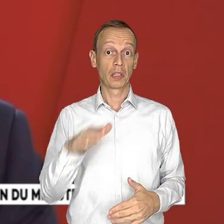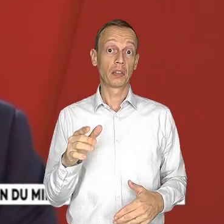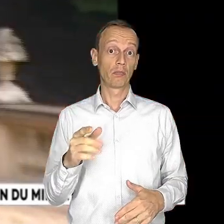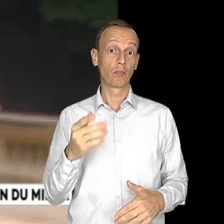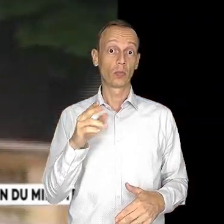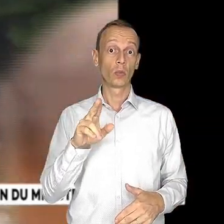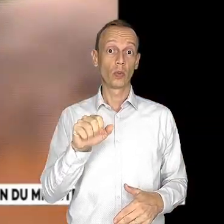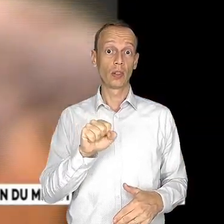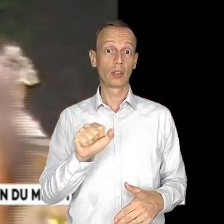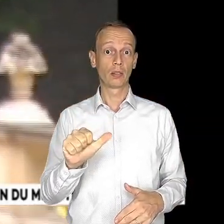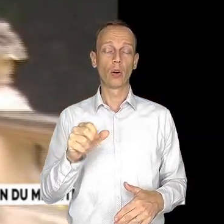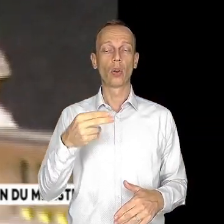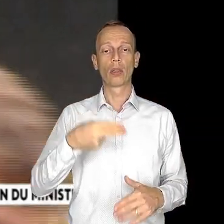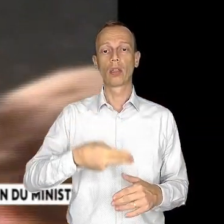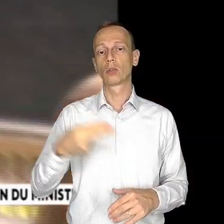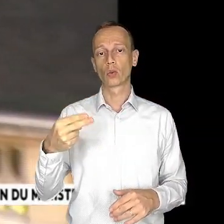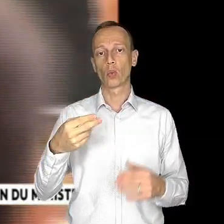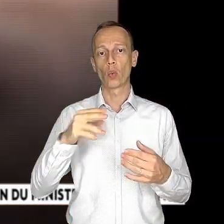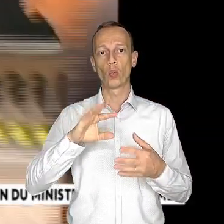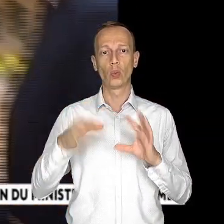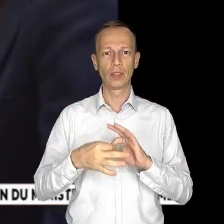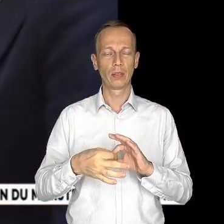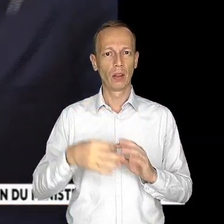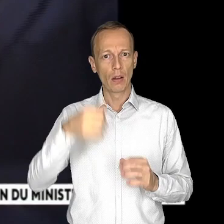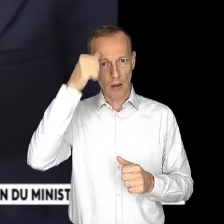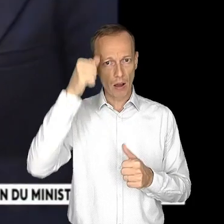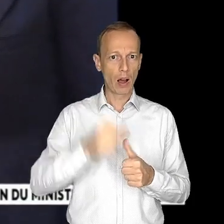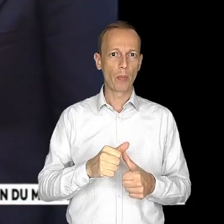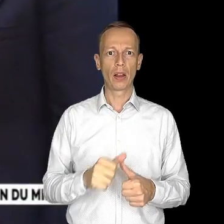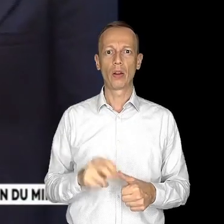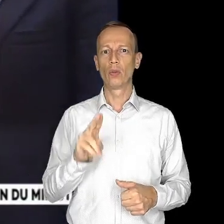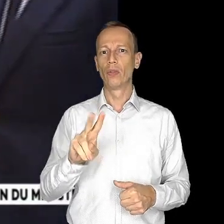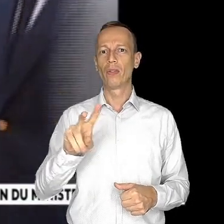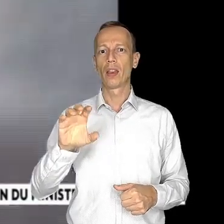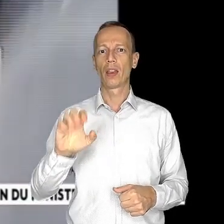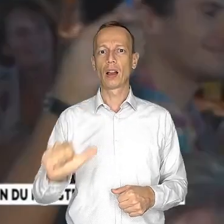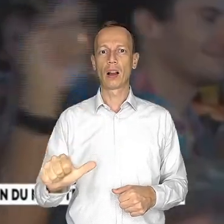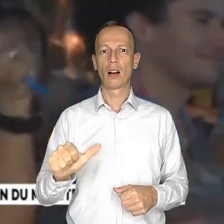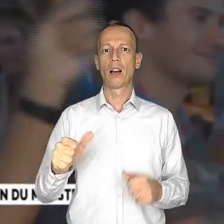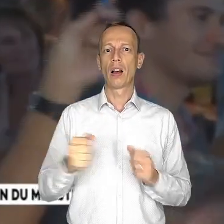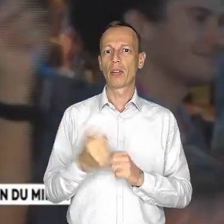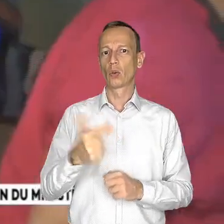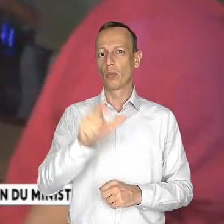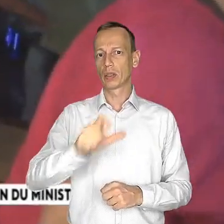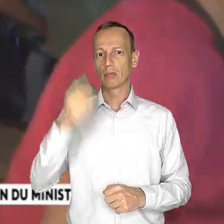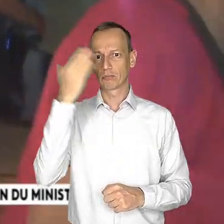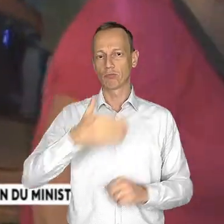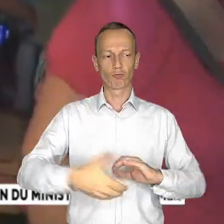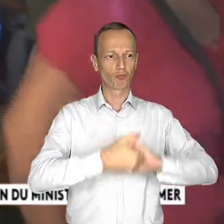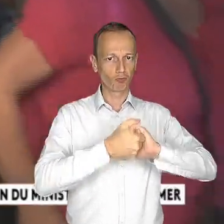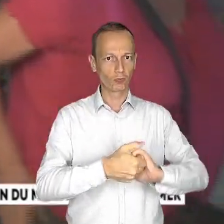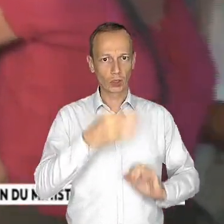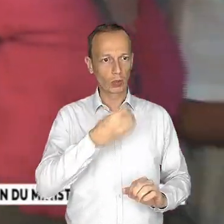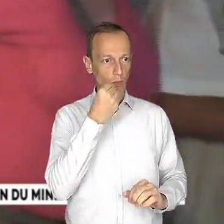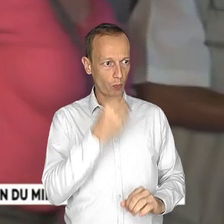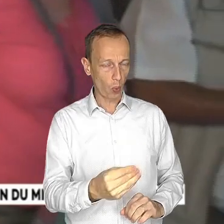Unies. Et on se rappelle tous des événements d'Ouvéa, on se rappelle de la poignée de main entre Jacques Lafleur et Jean-Marie Djibaou. Et donc